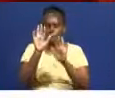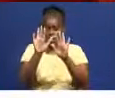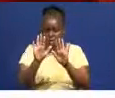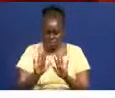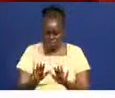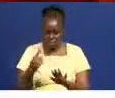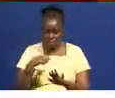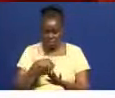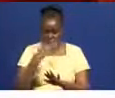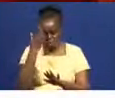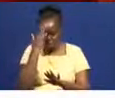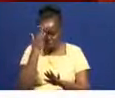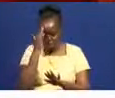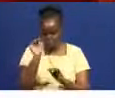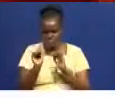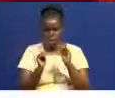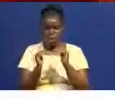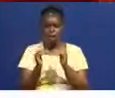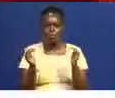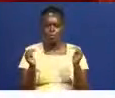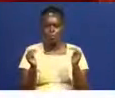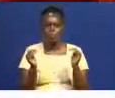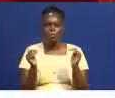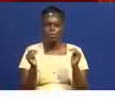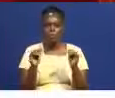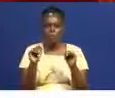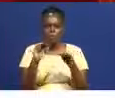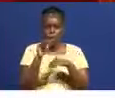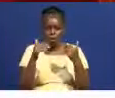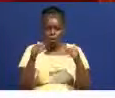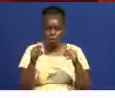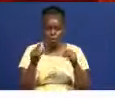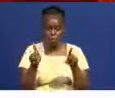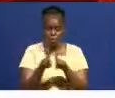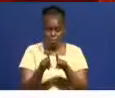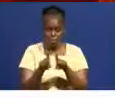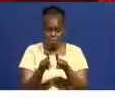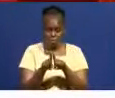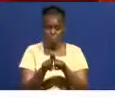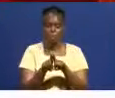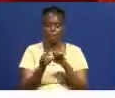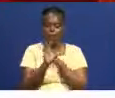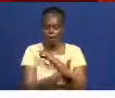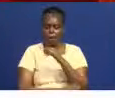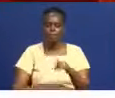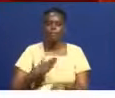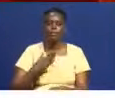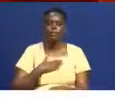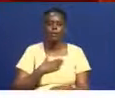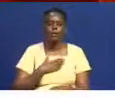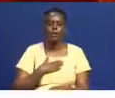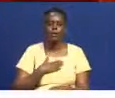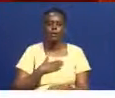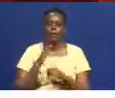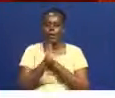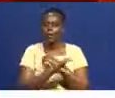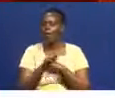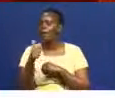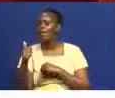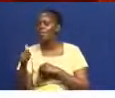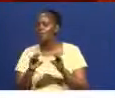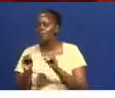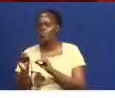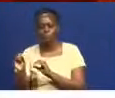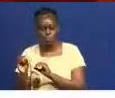Na sisi tunajua tunaita uwiano, tunajua sote ni wa Kenya, Kenya ikiharibika itakuwa ni nchi yetu. Hatuna nchi nyingine ya